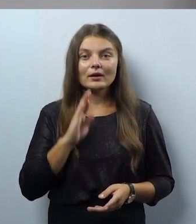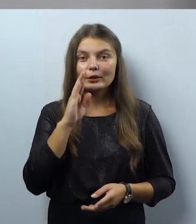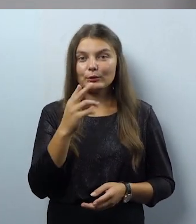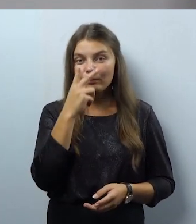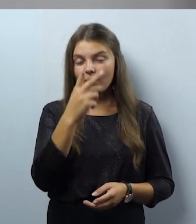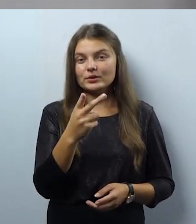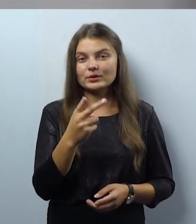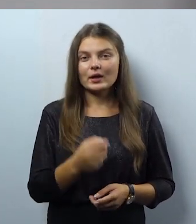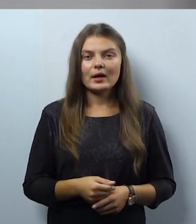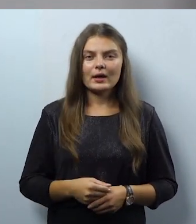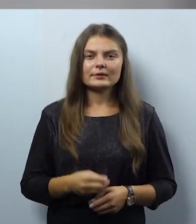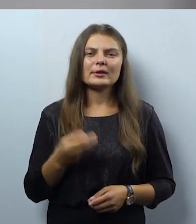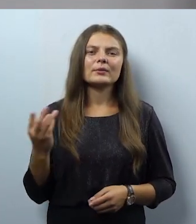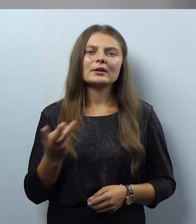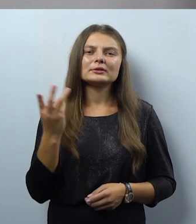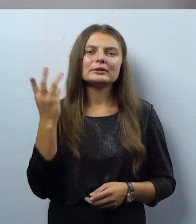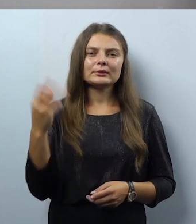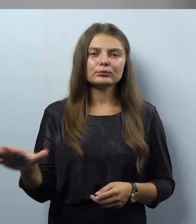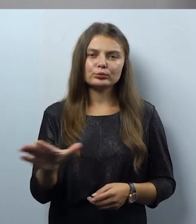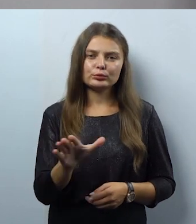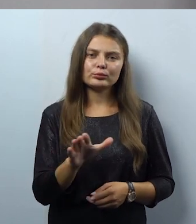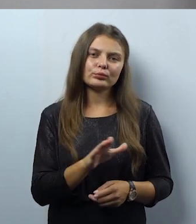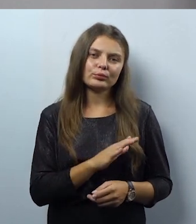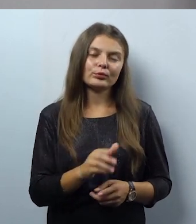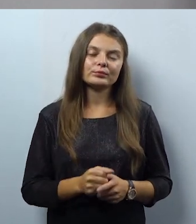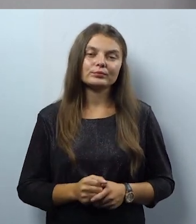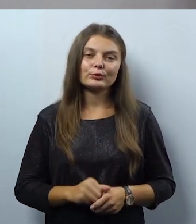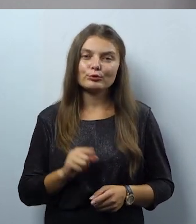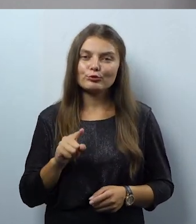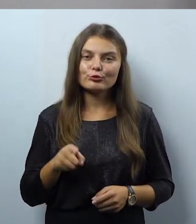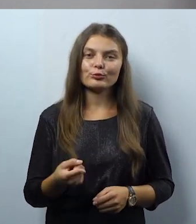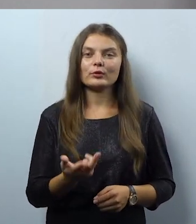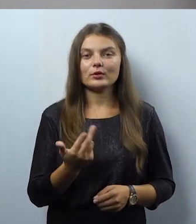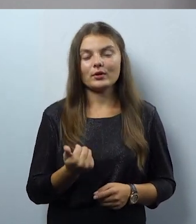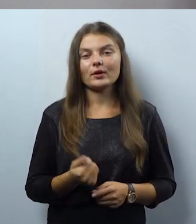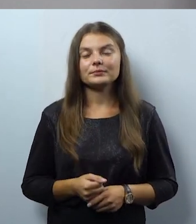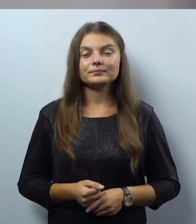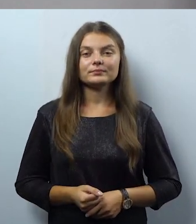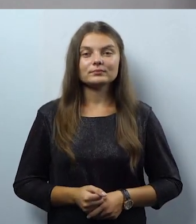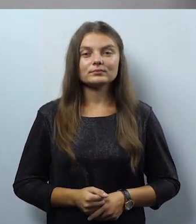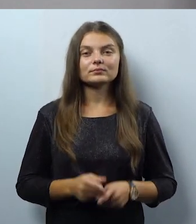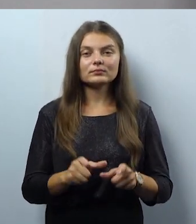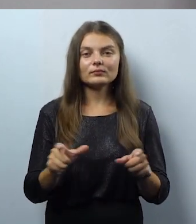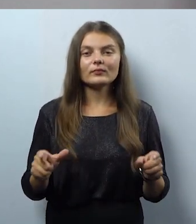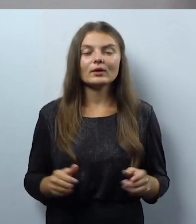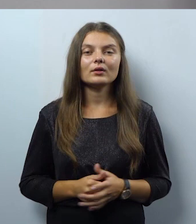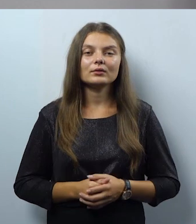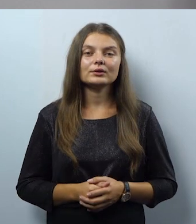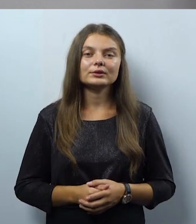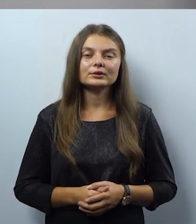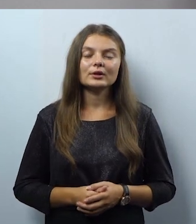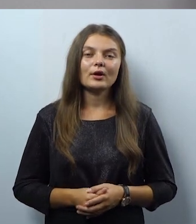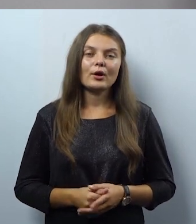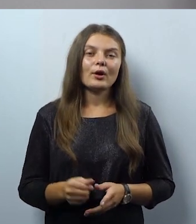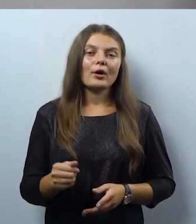вона вся в сажі. Та підвіковання всі в сажі. Теж задавали це питання, чому так. І люди, саме були такі моменти,